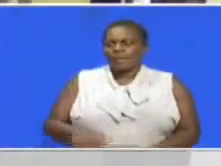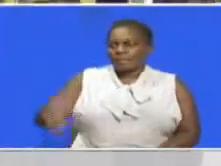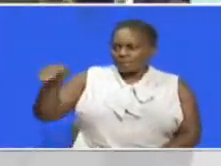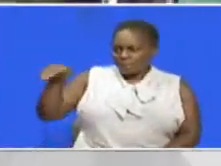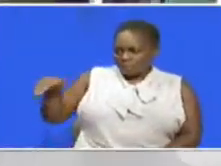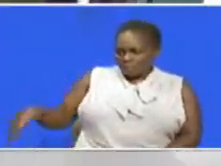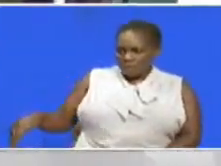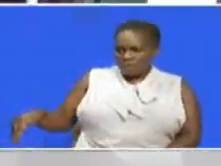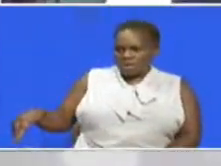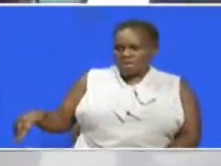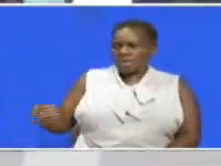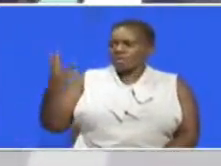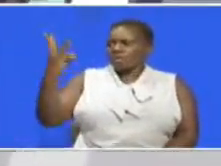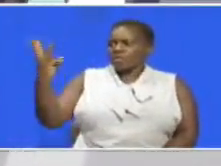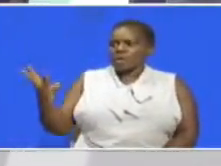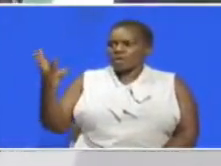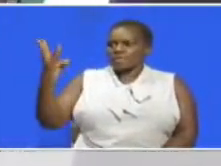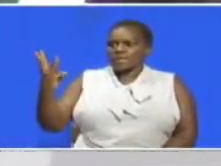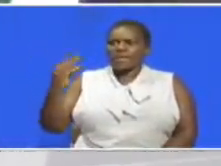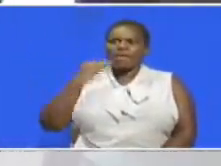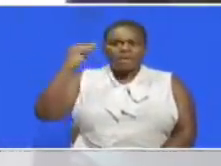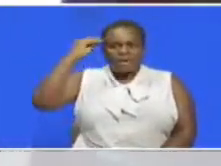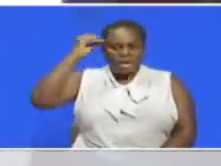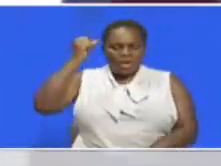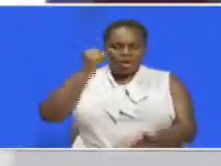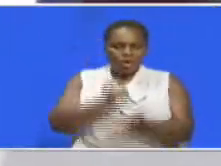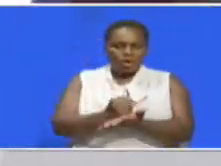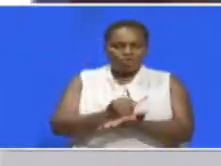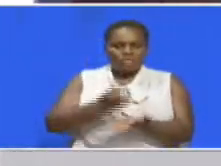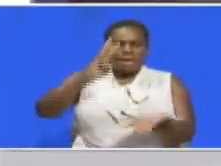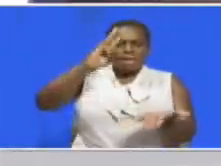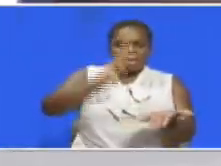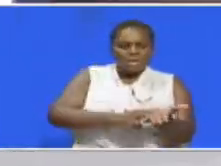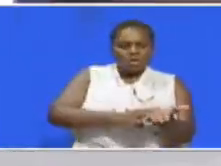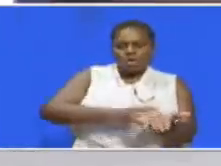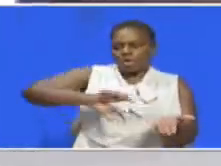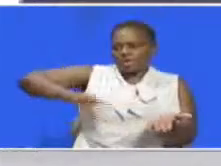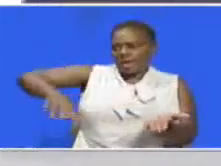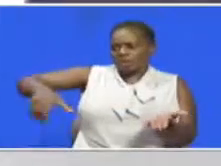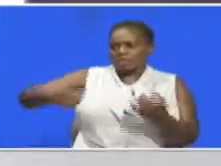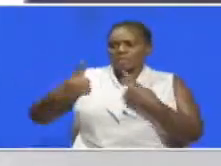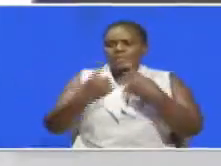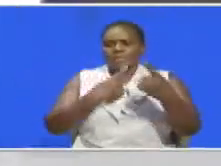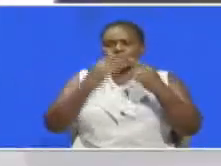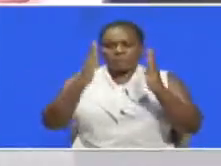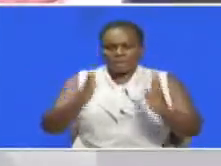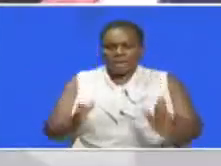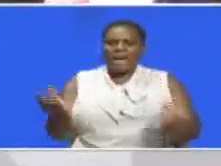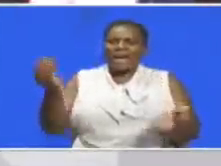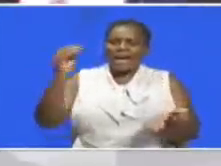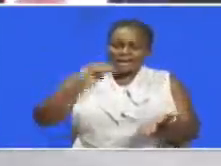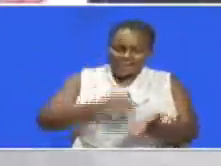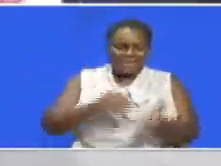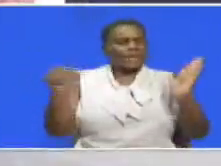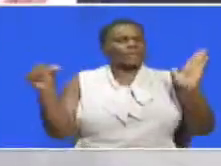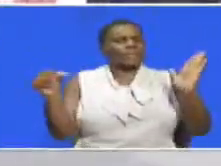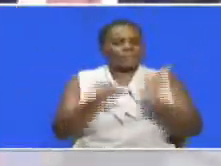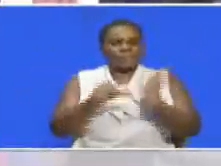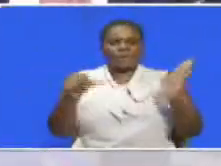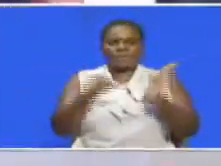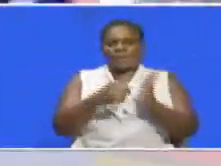Asubuhi ya Jumatano katika makao makuu ya bunge la kaunti ya Migori, Speaker Boaz Okoth kwa mara nyingine yuko